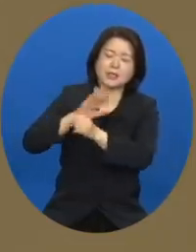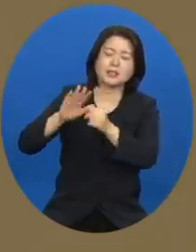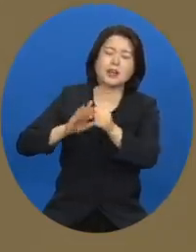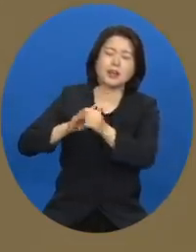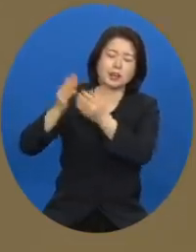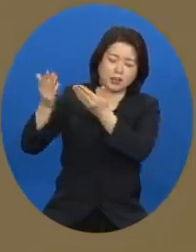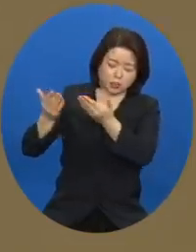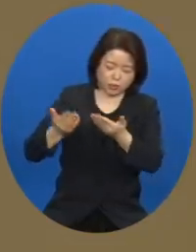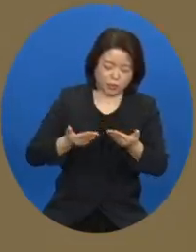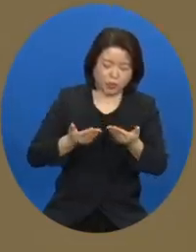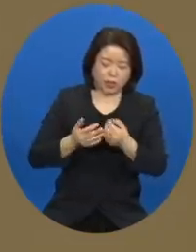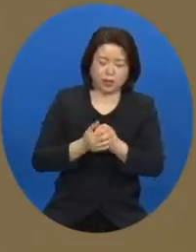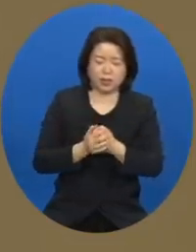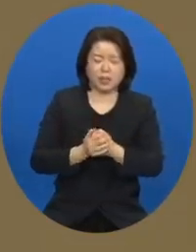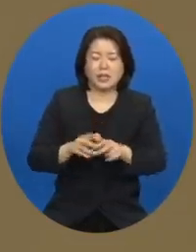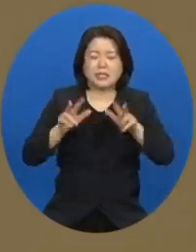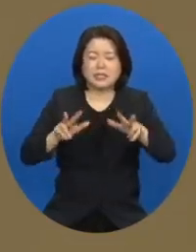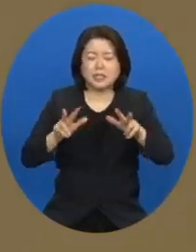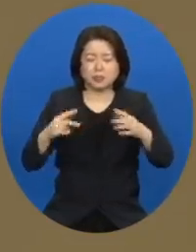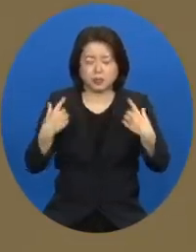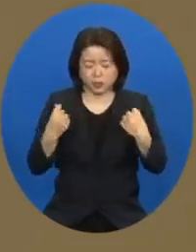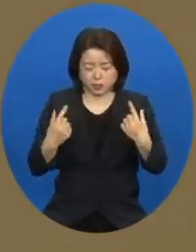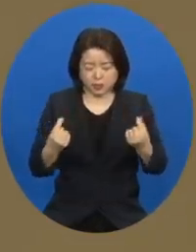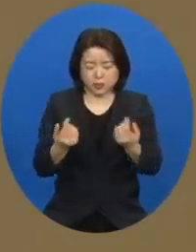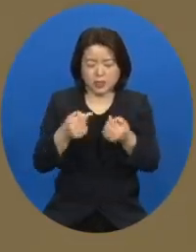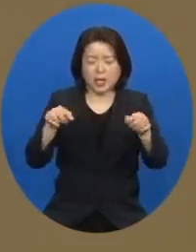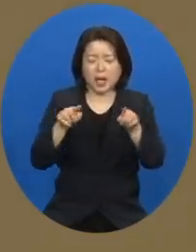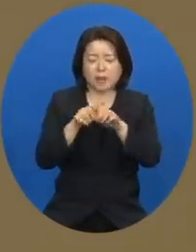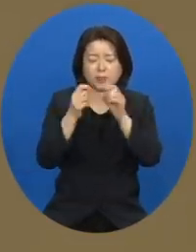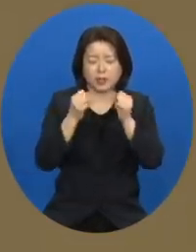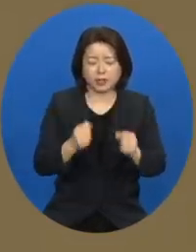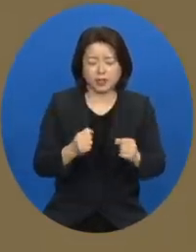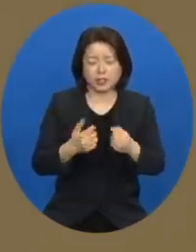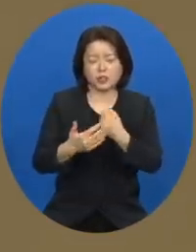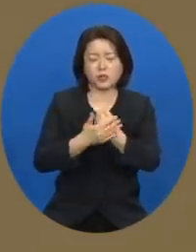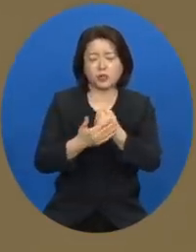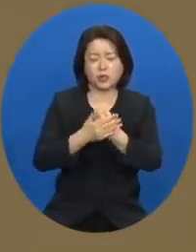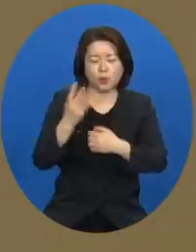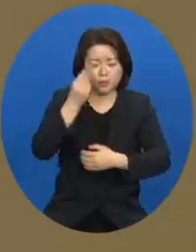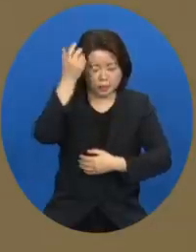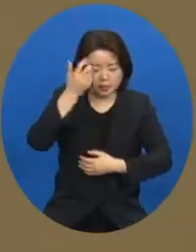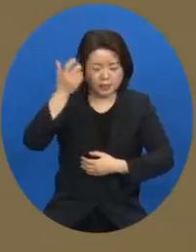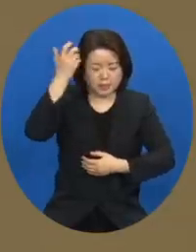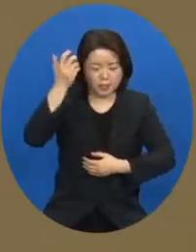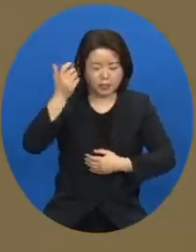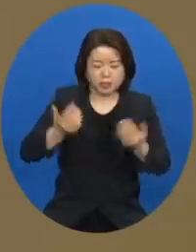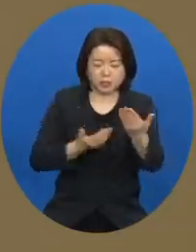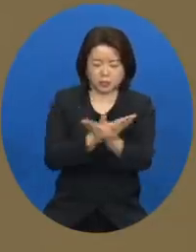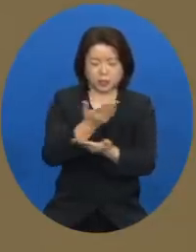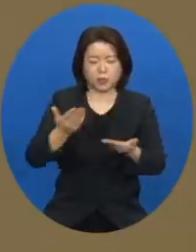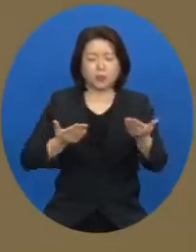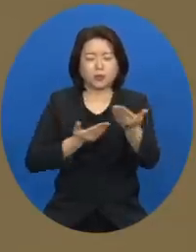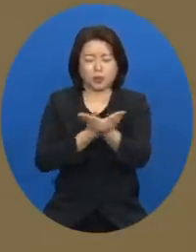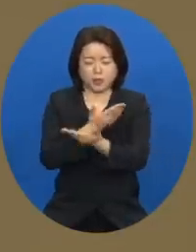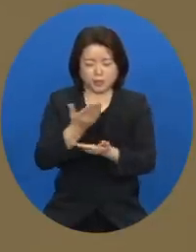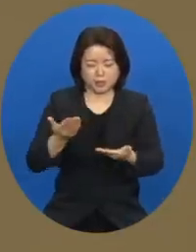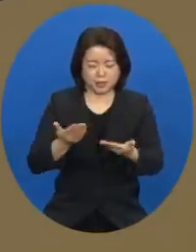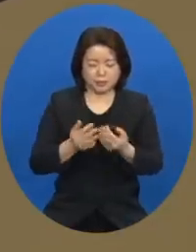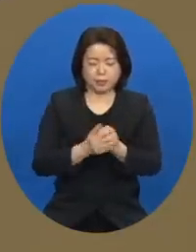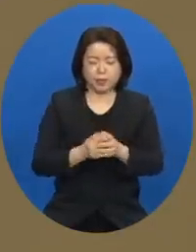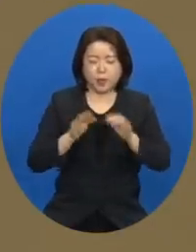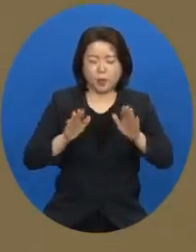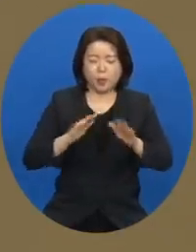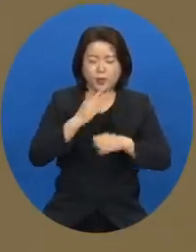사랑하심과 지금도 함께 하시는 보혜사 성령의 교통하심이